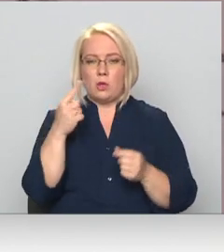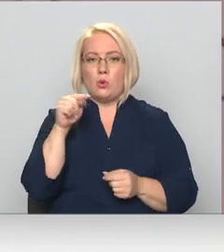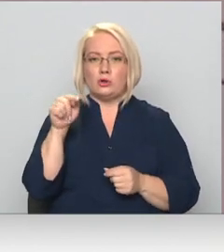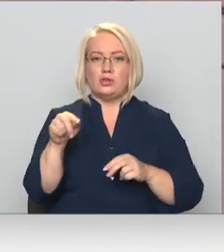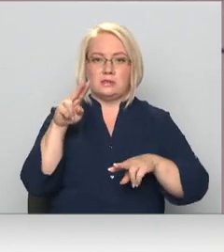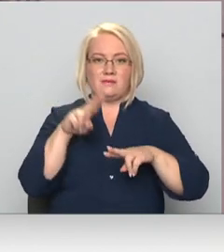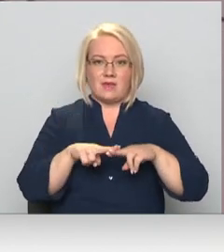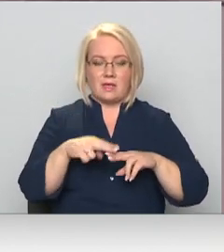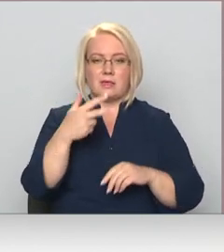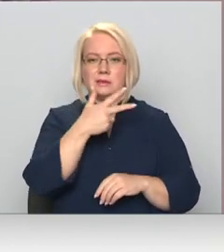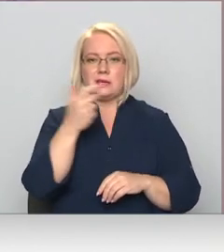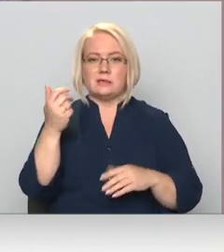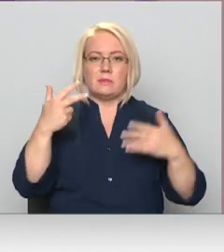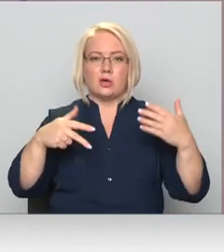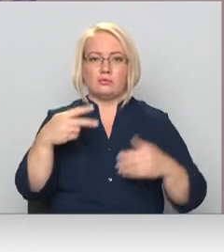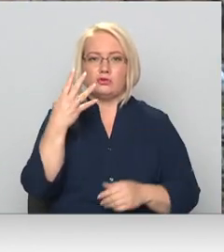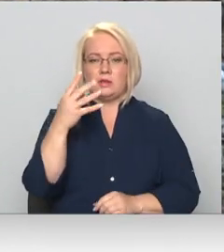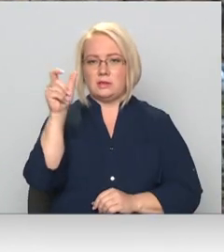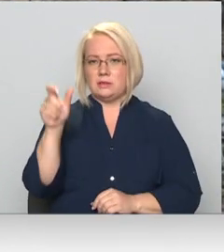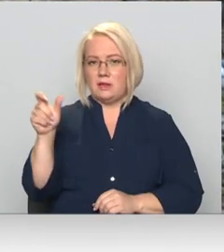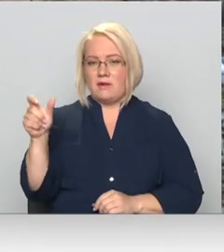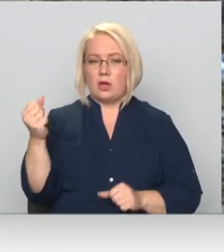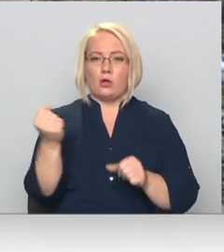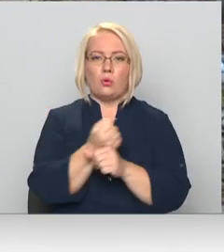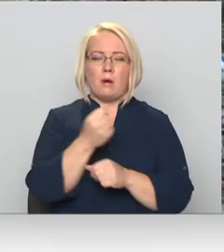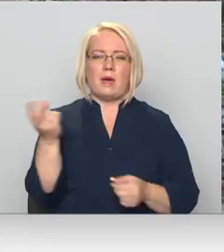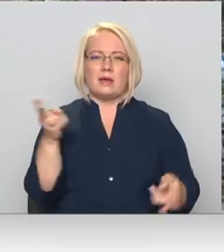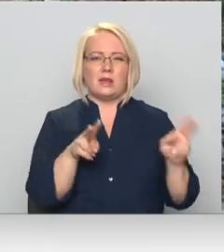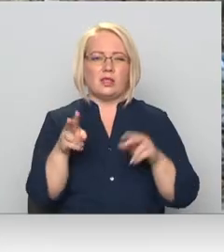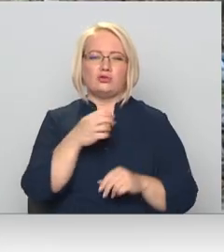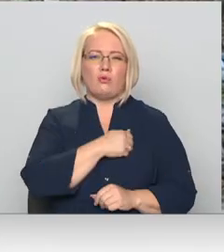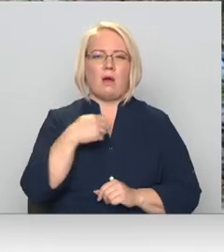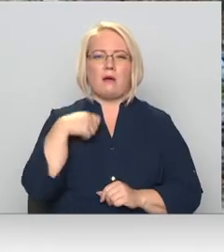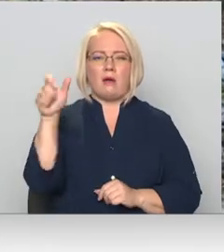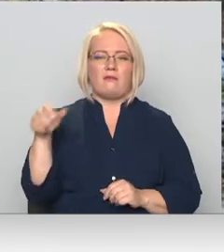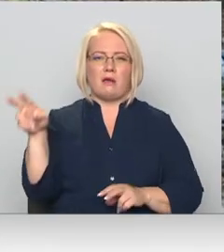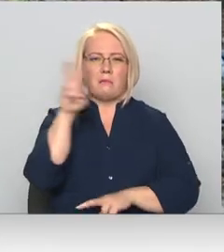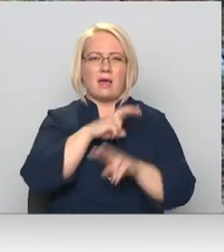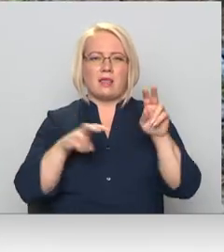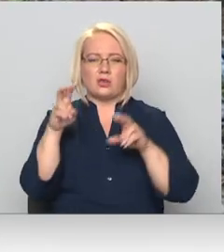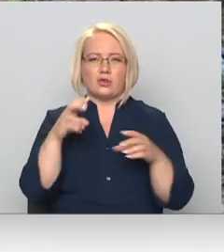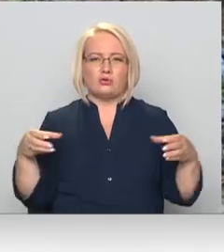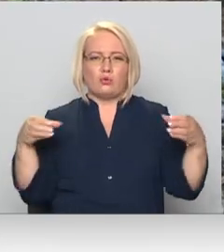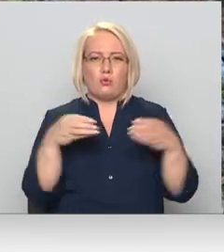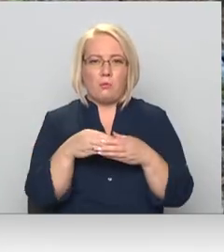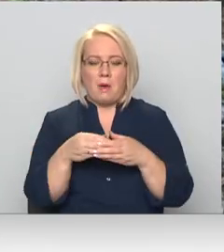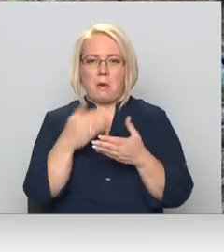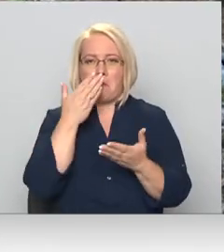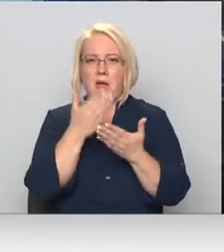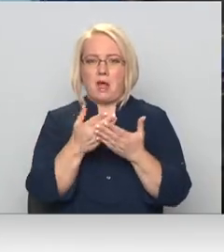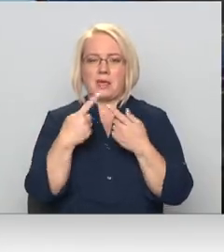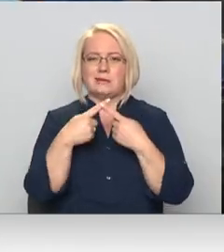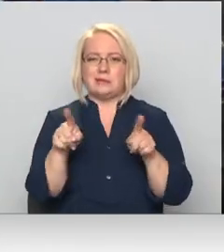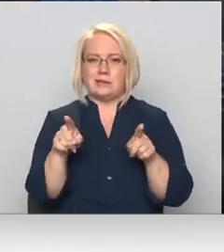vietas 384 cilvēki. Tomēr kritušo karavīru meklēšanas vienībai Leģenda te pavērās pavisam cita